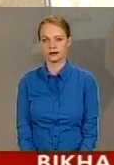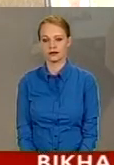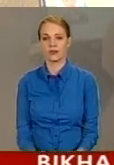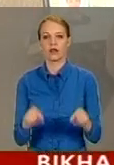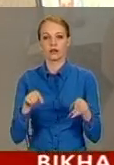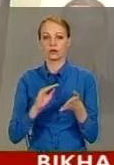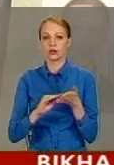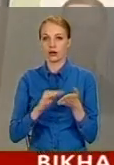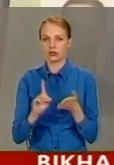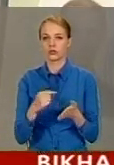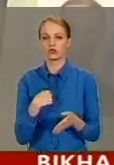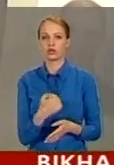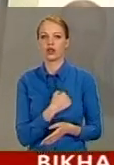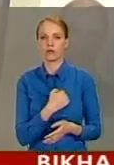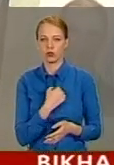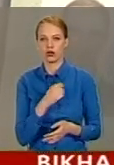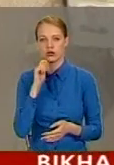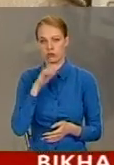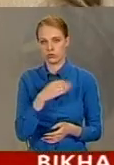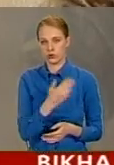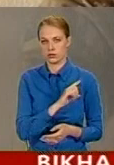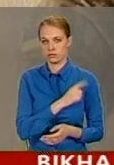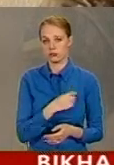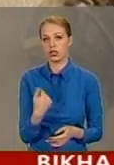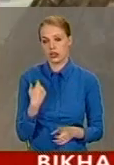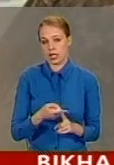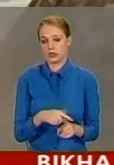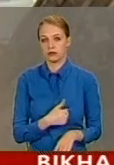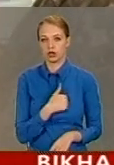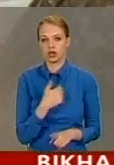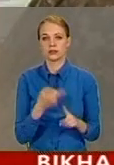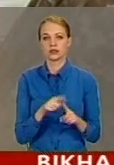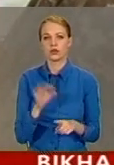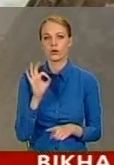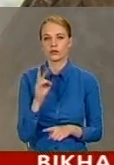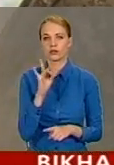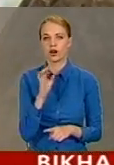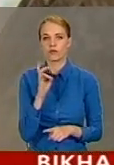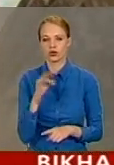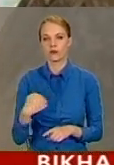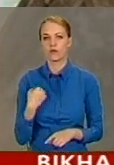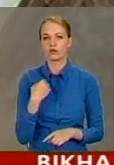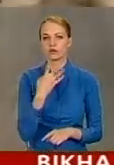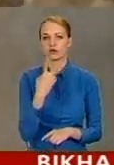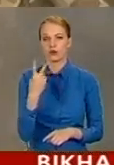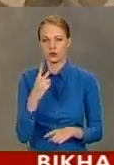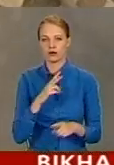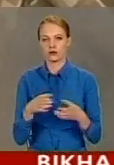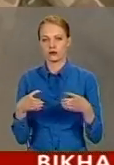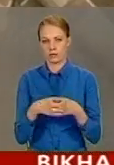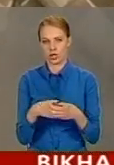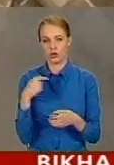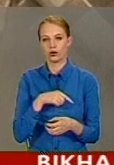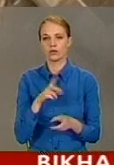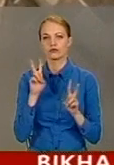Тут написано, що я боєць Збройних сил України. І я цим пишаюсь. Це Олександр Кравченко, вояк 42-го мотопіхотного